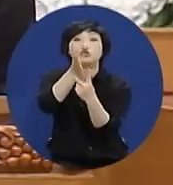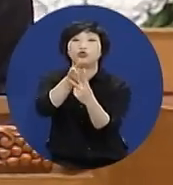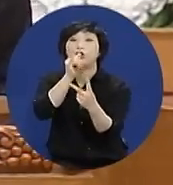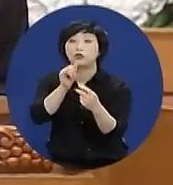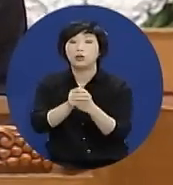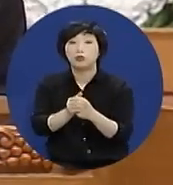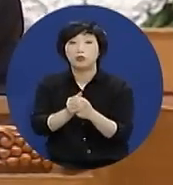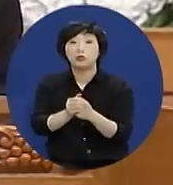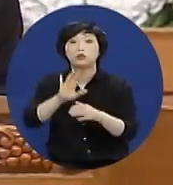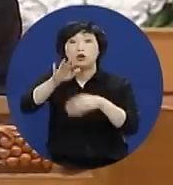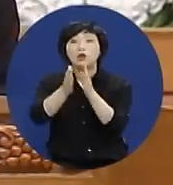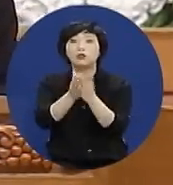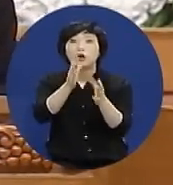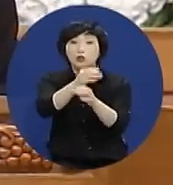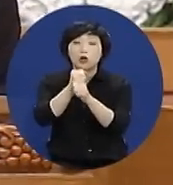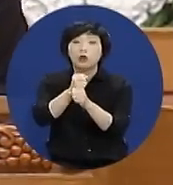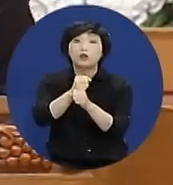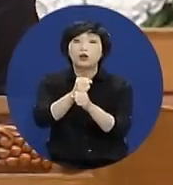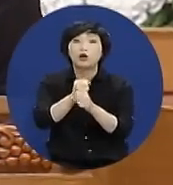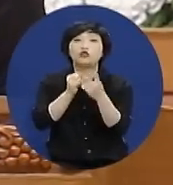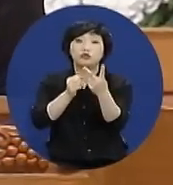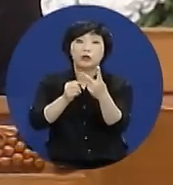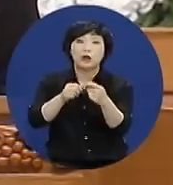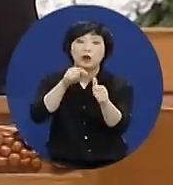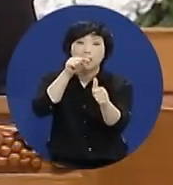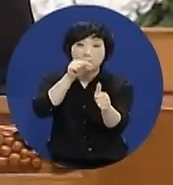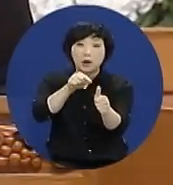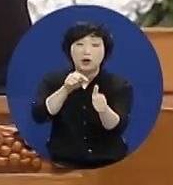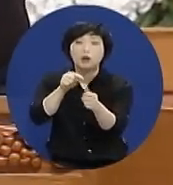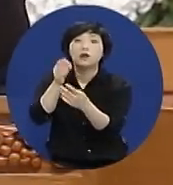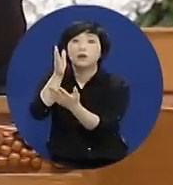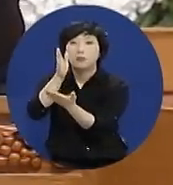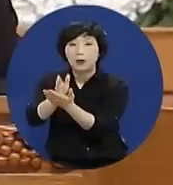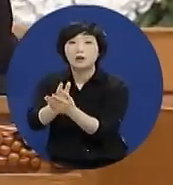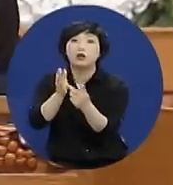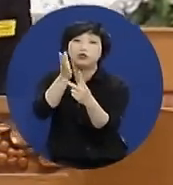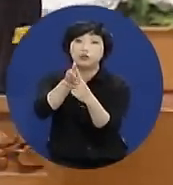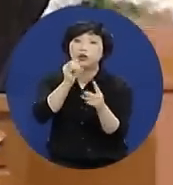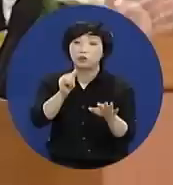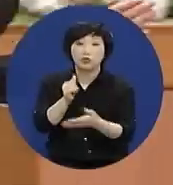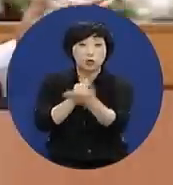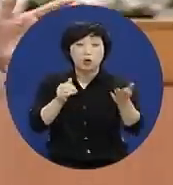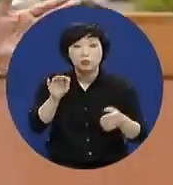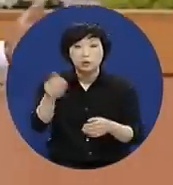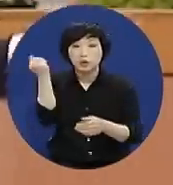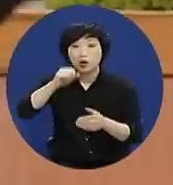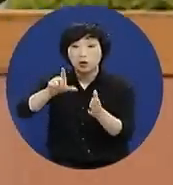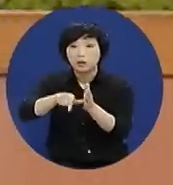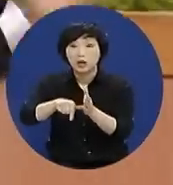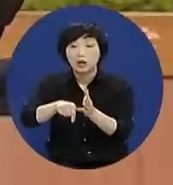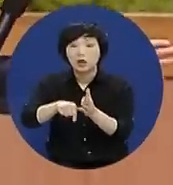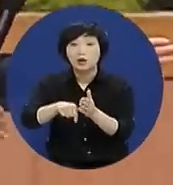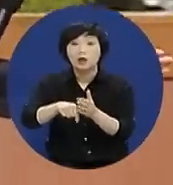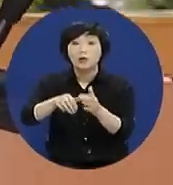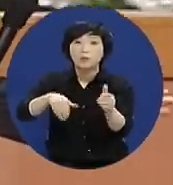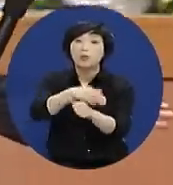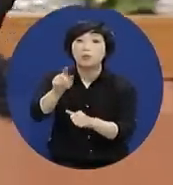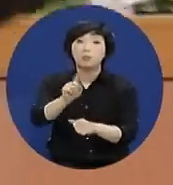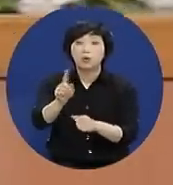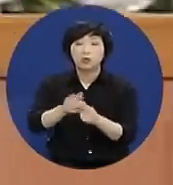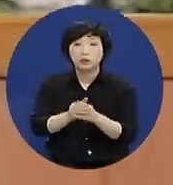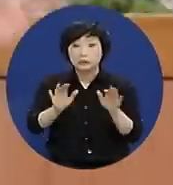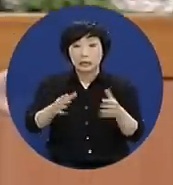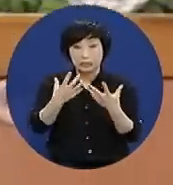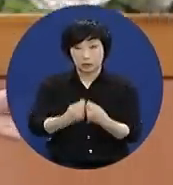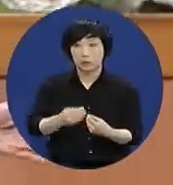ていますこの御言葉を守らなかった時に起こる状況はまるで食べてはならないと